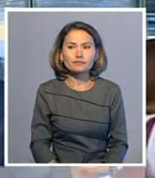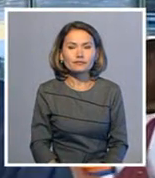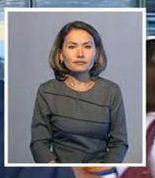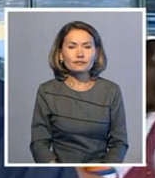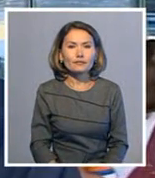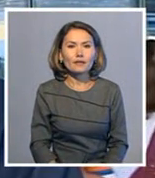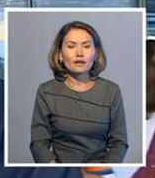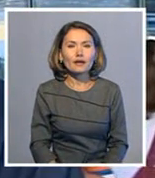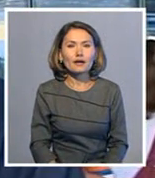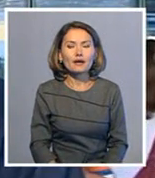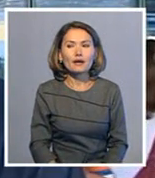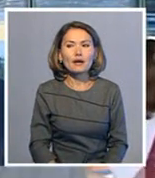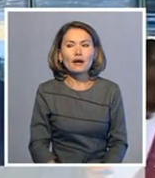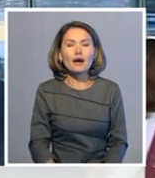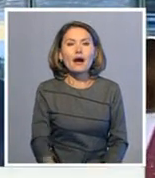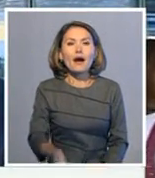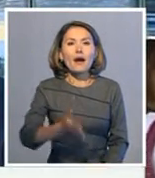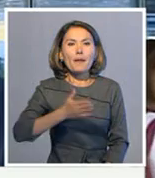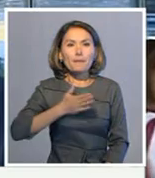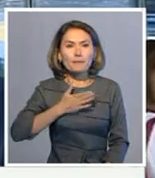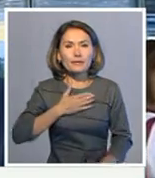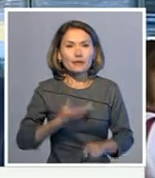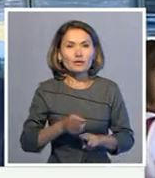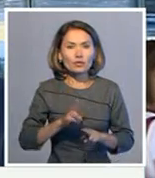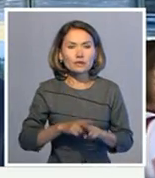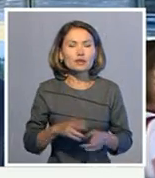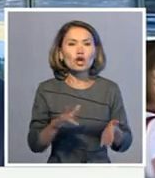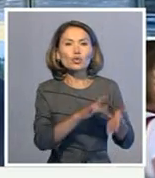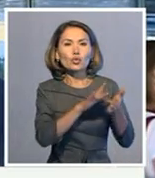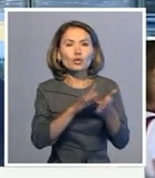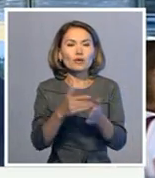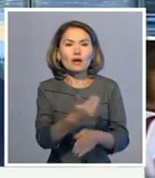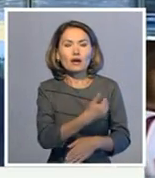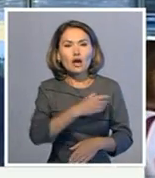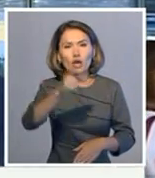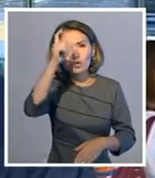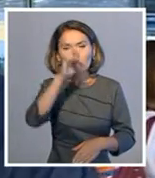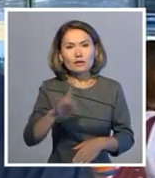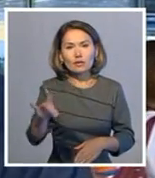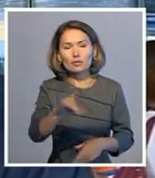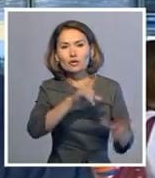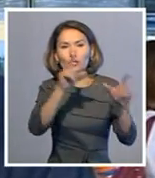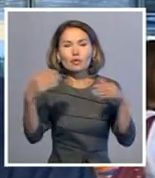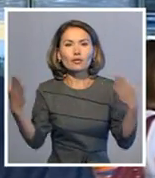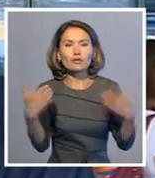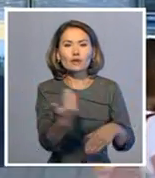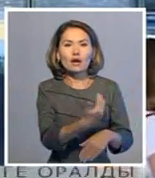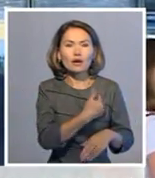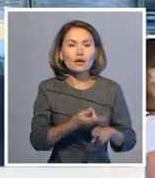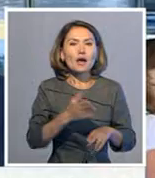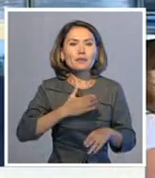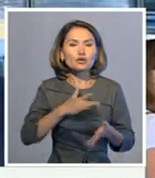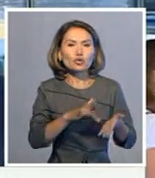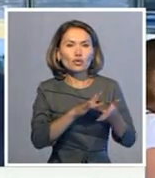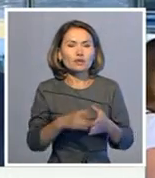Жуырда отбасын құрып, балайын теңіз жағалауында өткізгім келді. Саяхаттамақ түгілі тентіреп кеттік. Абыржыған күйде бірінші консулдыққа